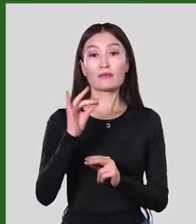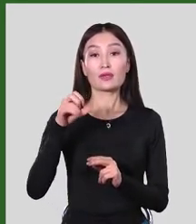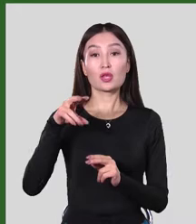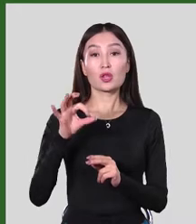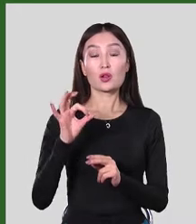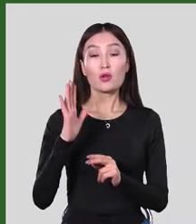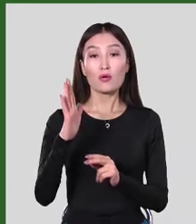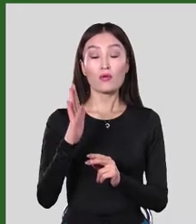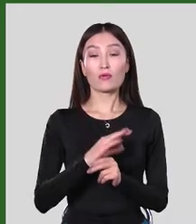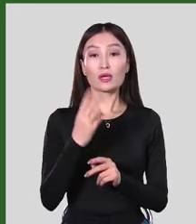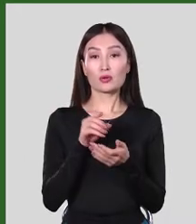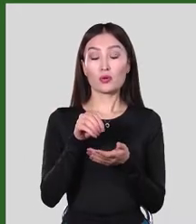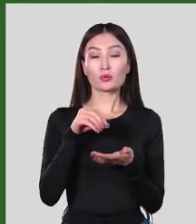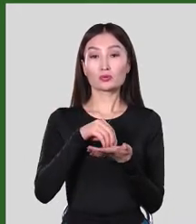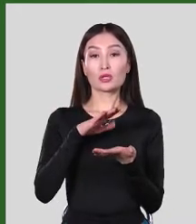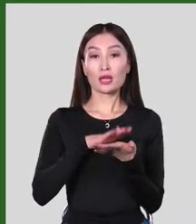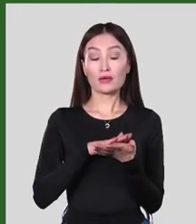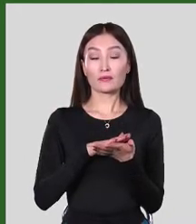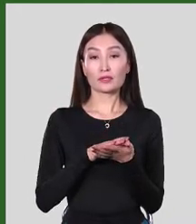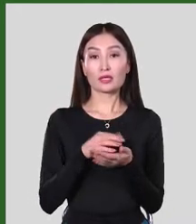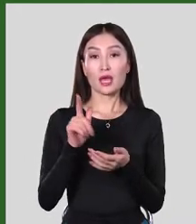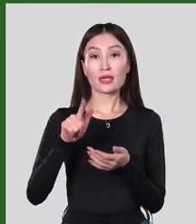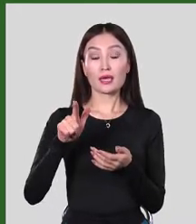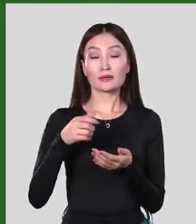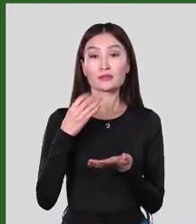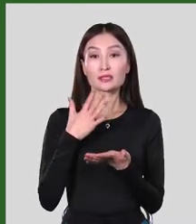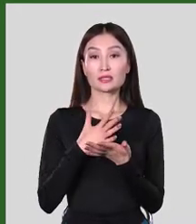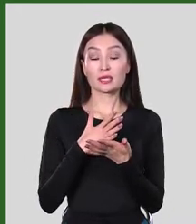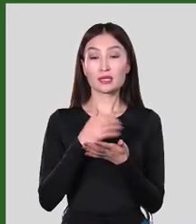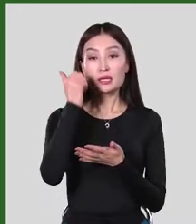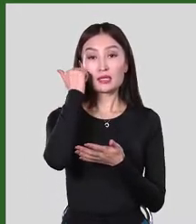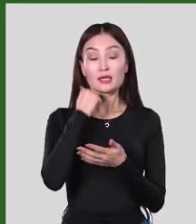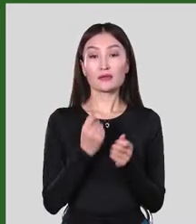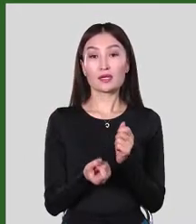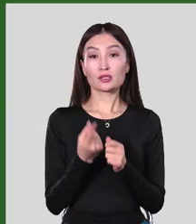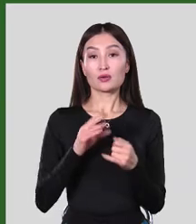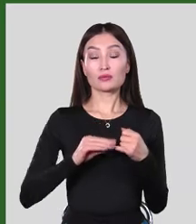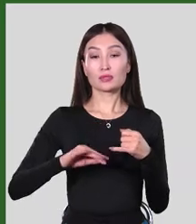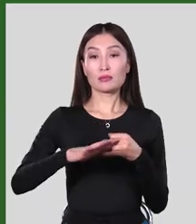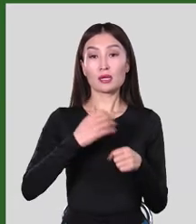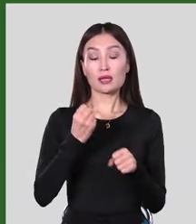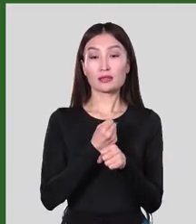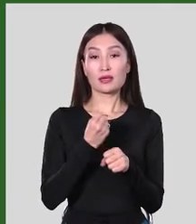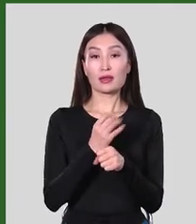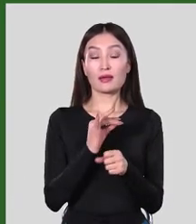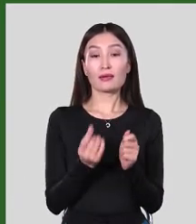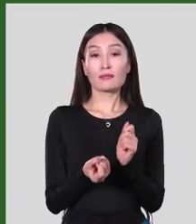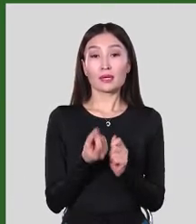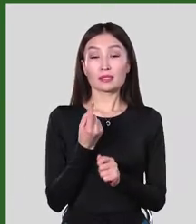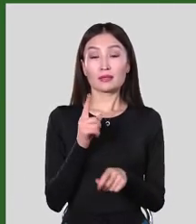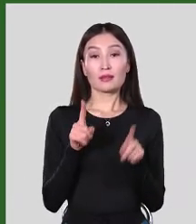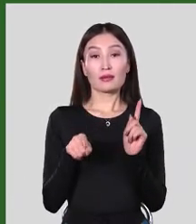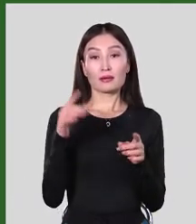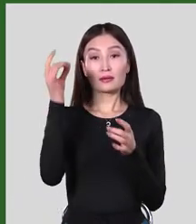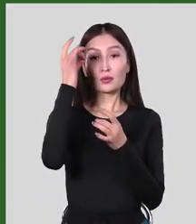Южной Америке 3 года. Он установил географические центры древних очагов земледелия и происхождение